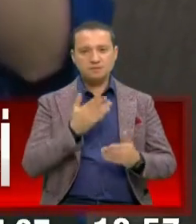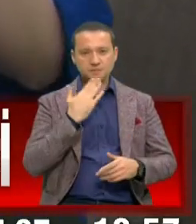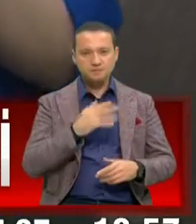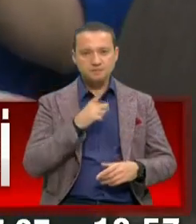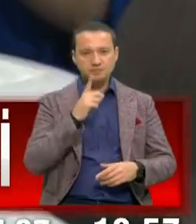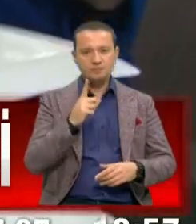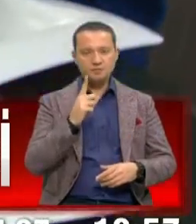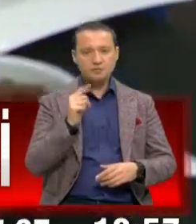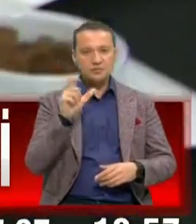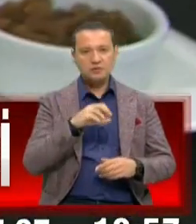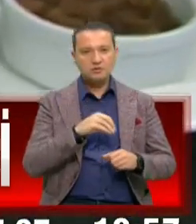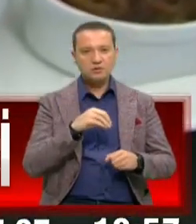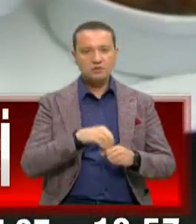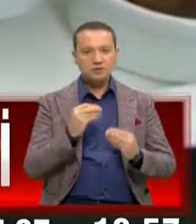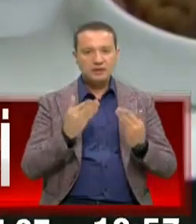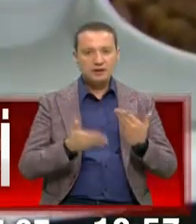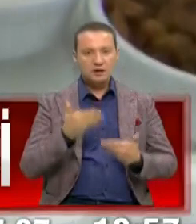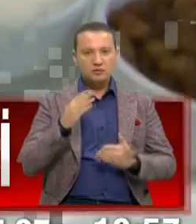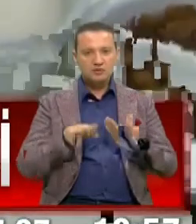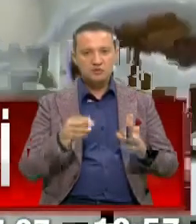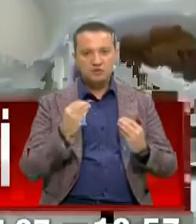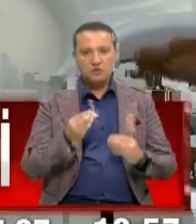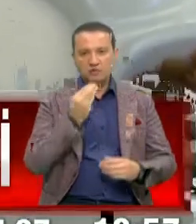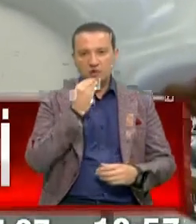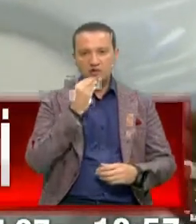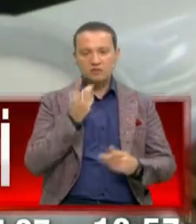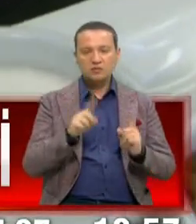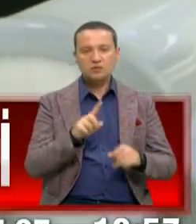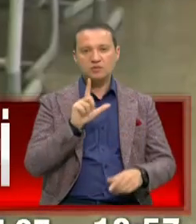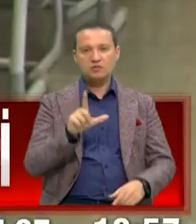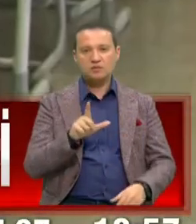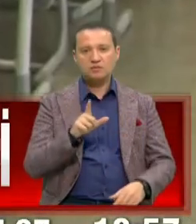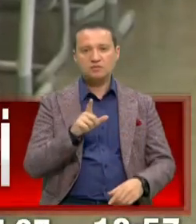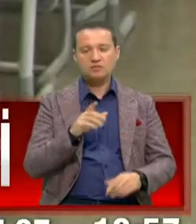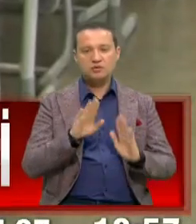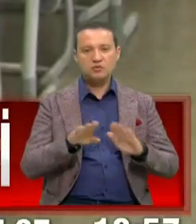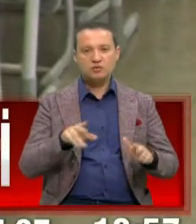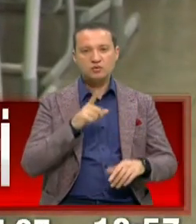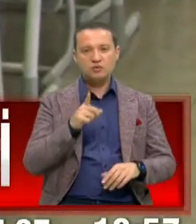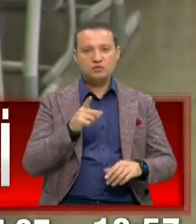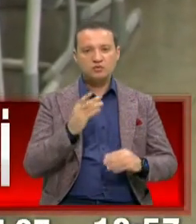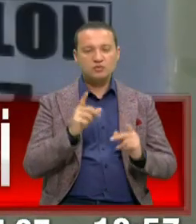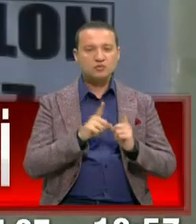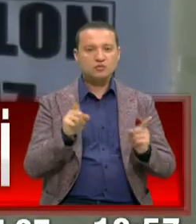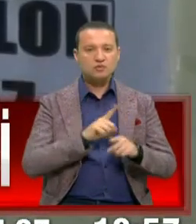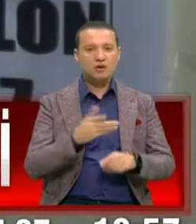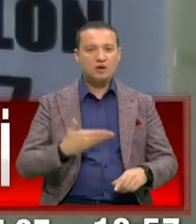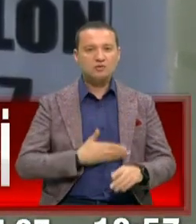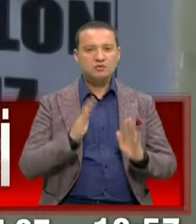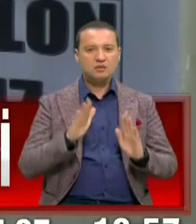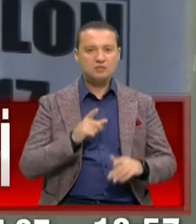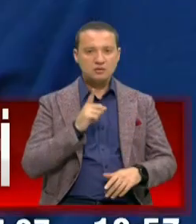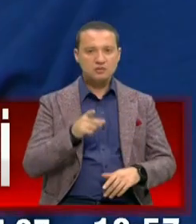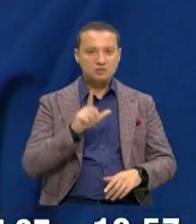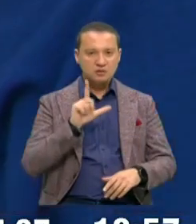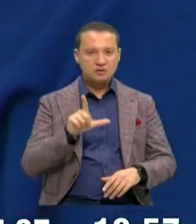Yani bu bir buçuk ayı çok iyi değerlendirip çocuklarımızı doğru besinlerle buluşturmamız gerekiyor Yani çocuklarınızın da çok uzun süre aç kalmamasını